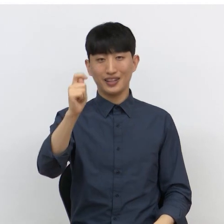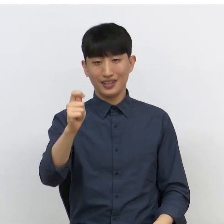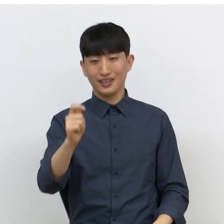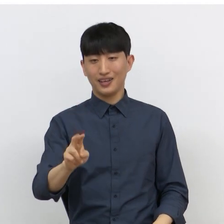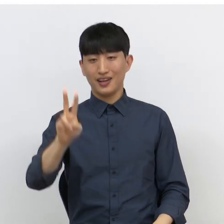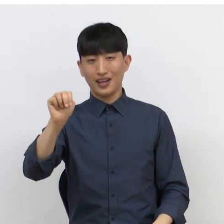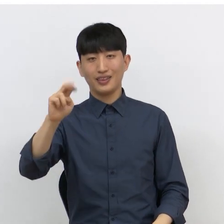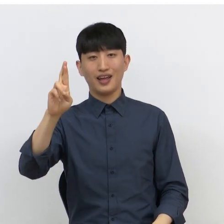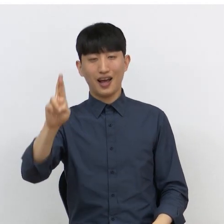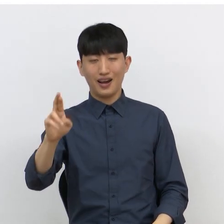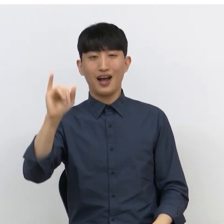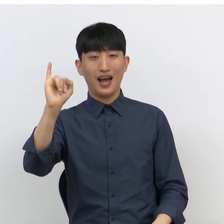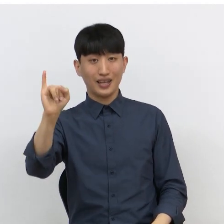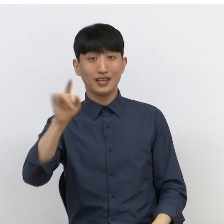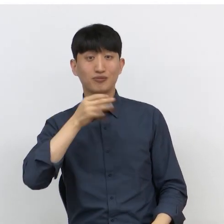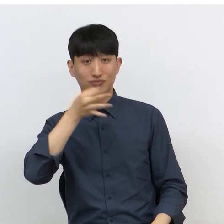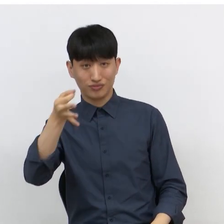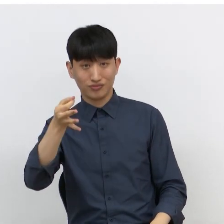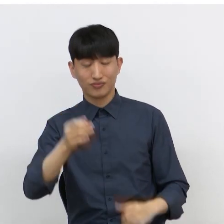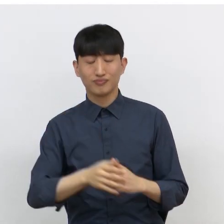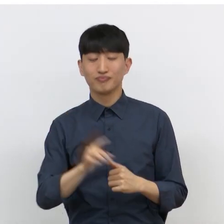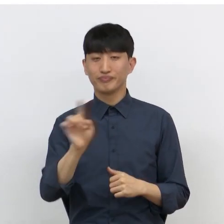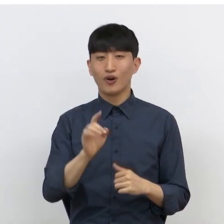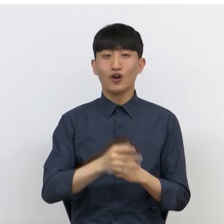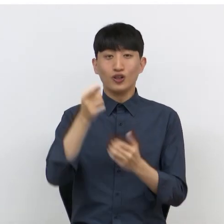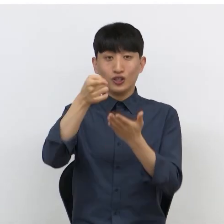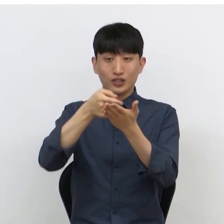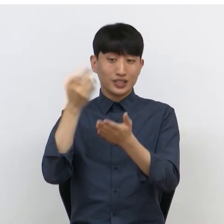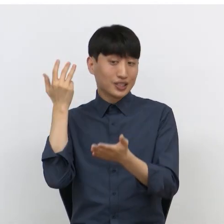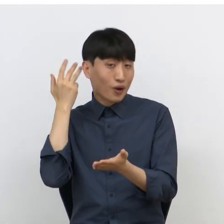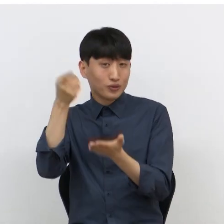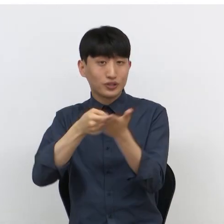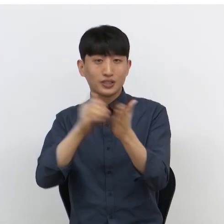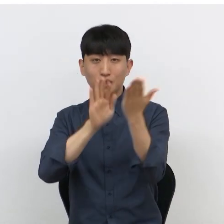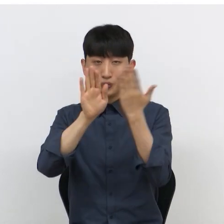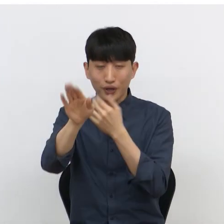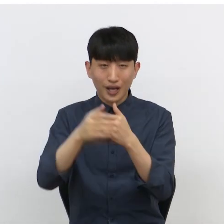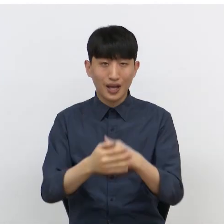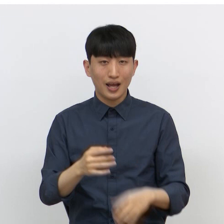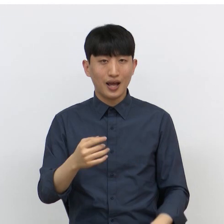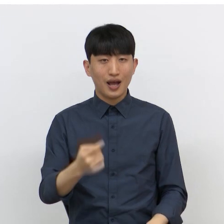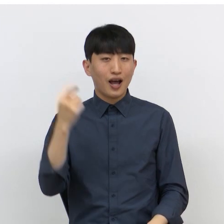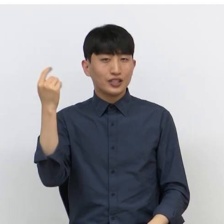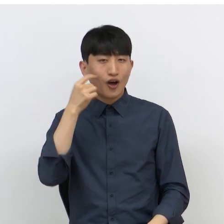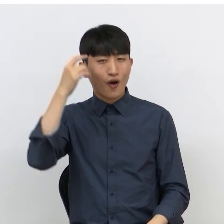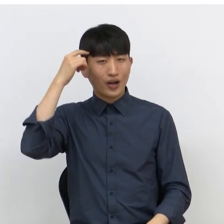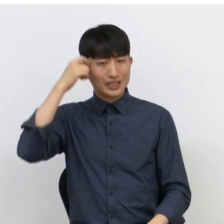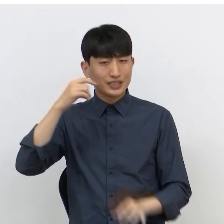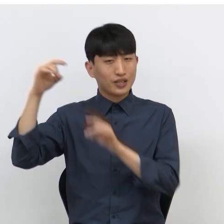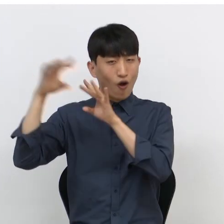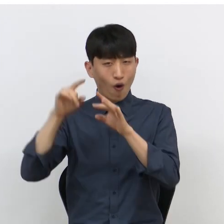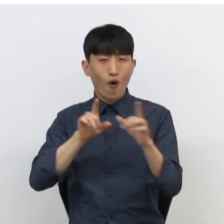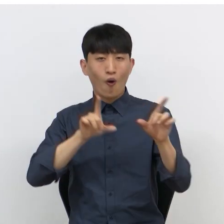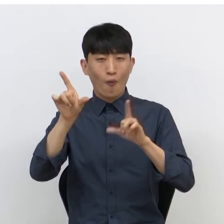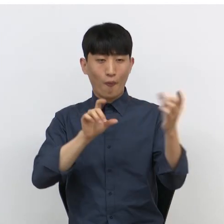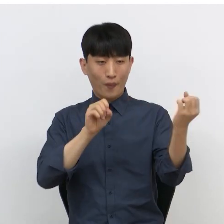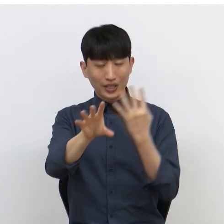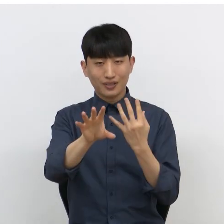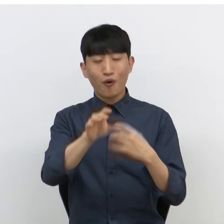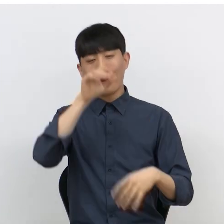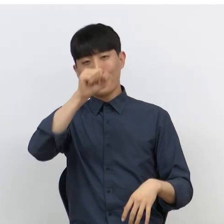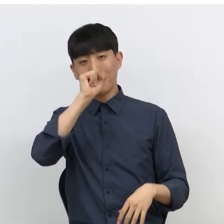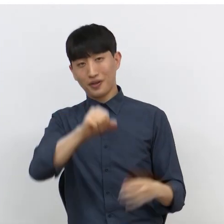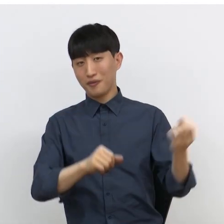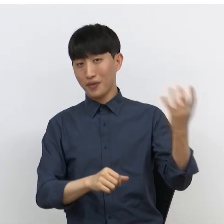하는데, 이런 것들이 이제 아마 수술하고 나면 의사 선생님부터 듣는 게 청신경 반응이 되게 좋아요라고 이제 많이 들으셨을 건데,